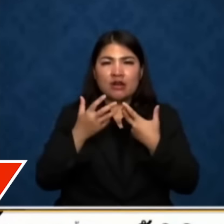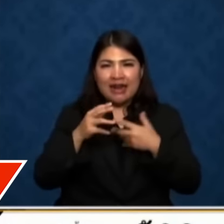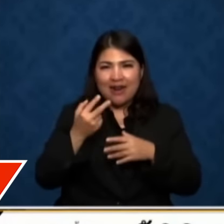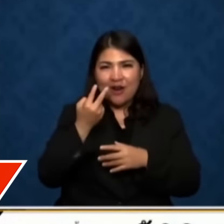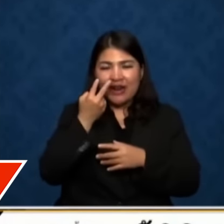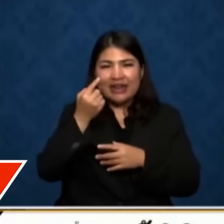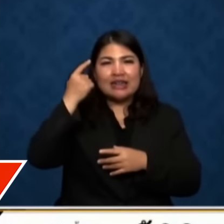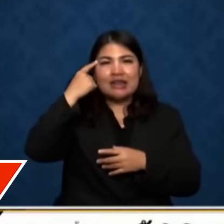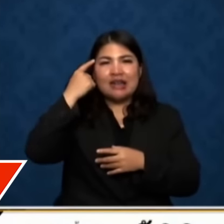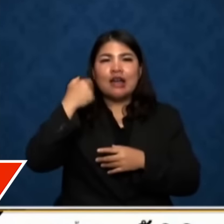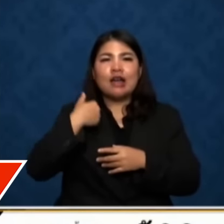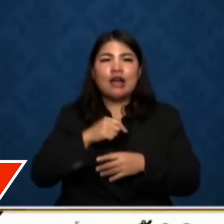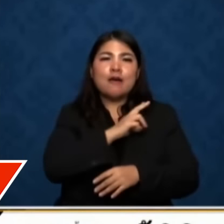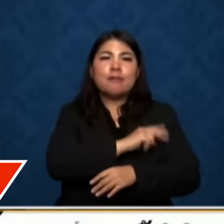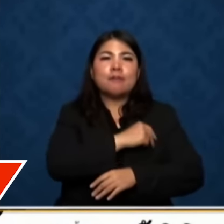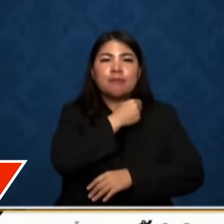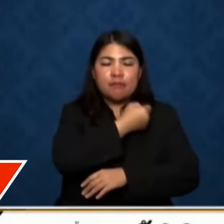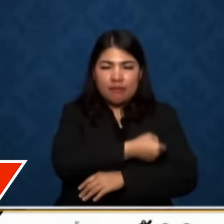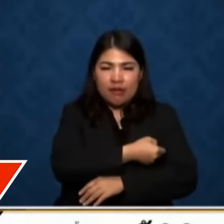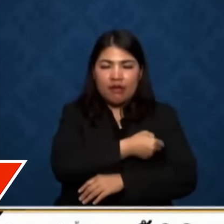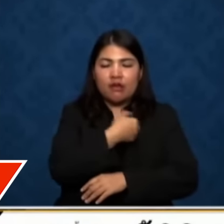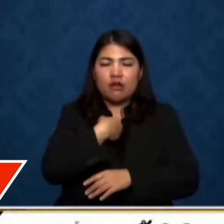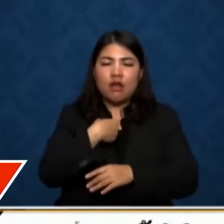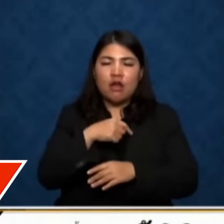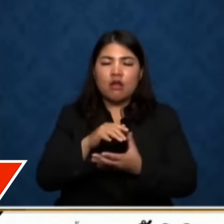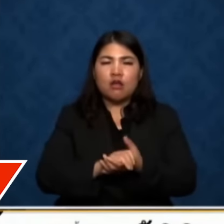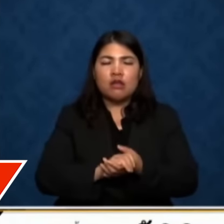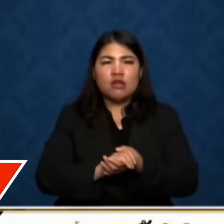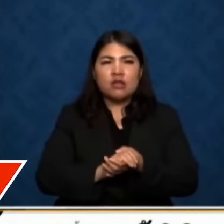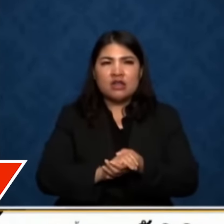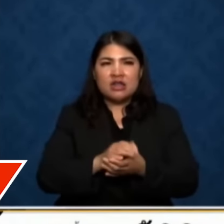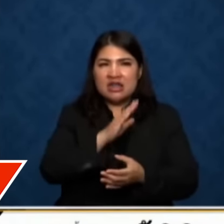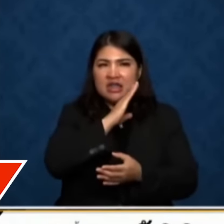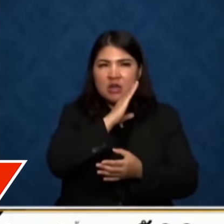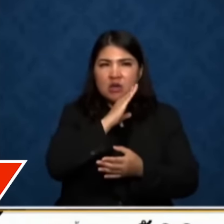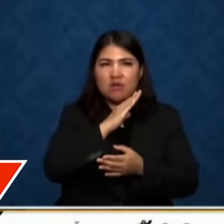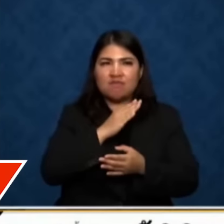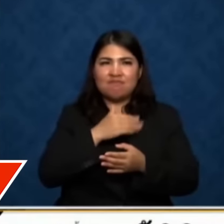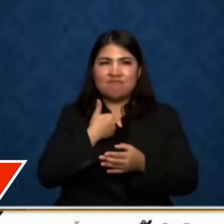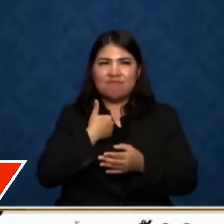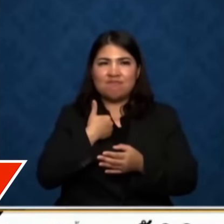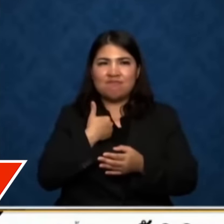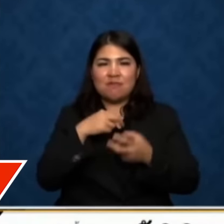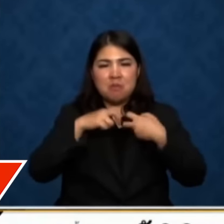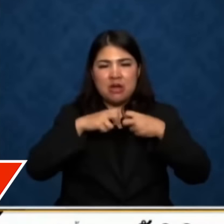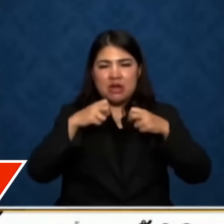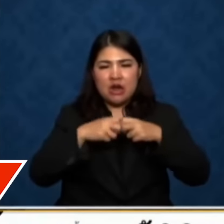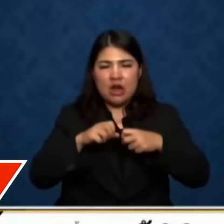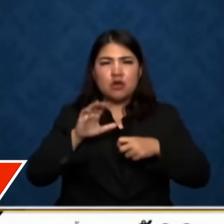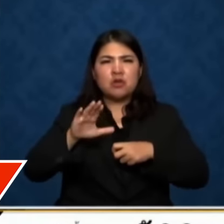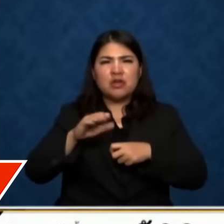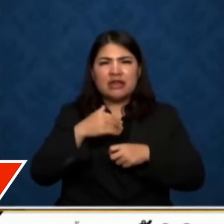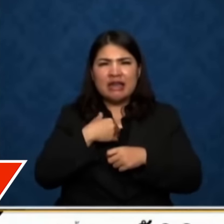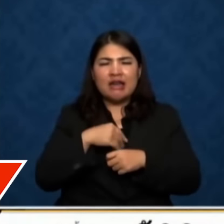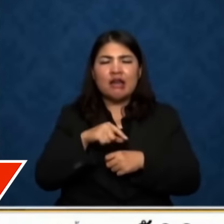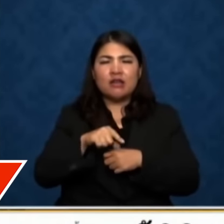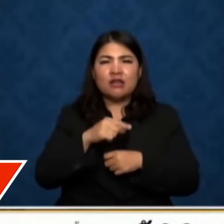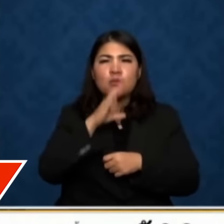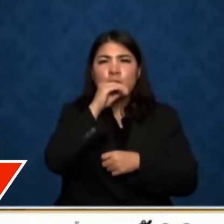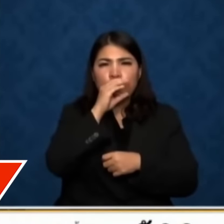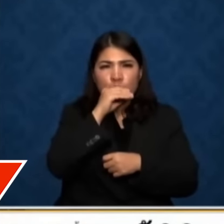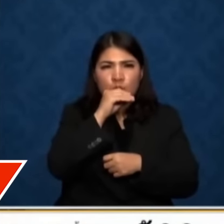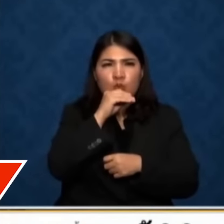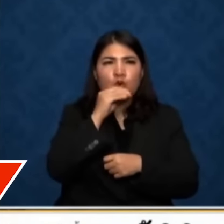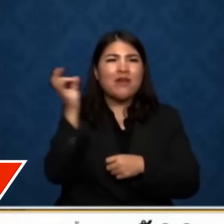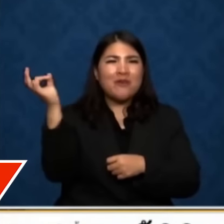เห็นในทางการแพทย์ในเชิงวิชาการปราศจากอคติเฉพาะตัวอย่างยิ่งนะครับถ้าท่านประธานย้อนฟังผมดีๆสุดท้